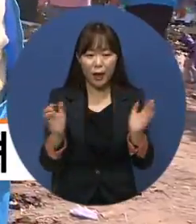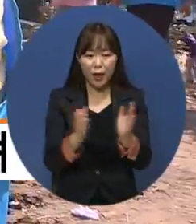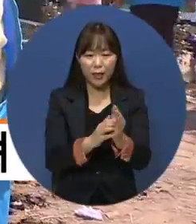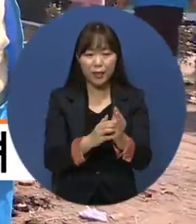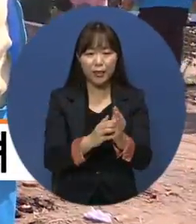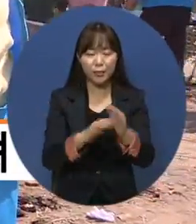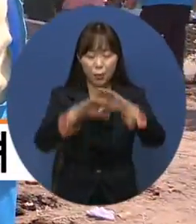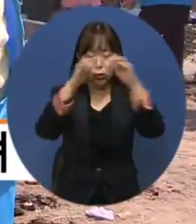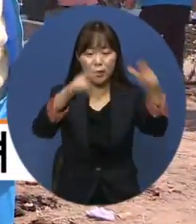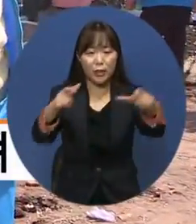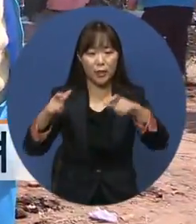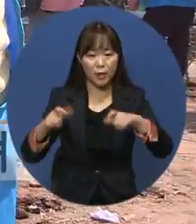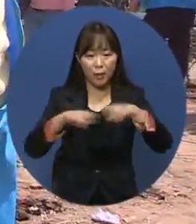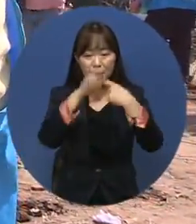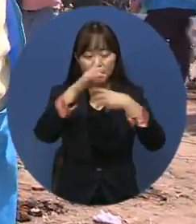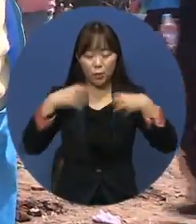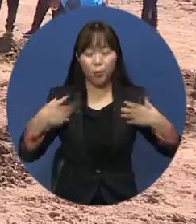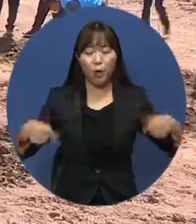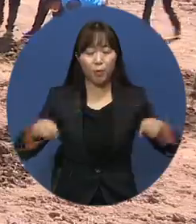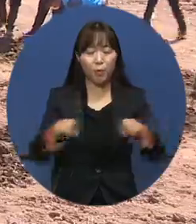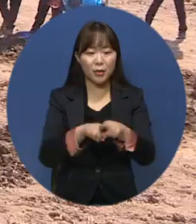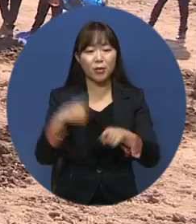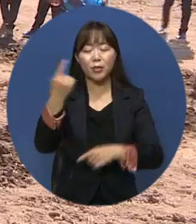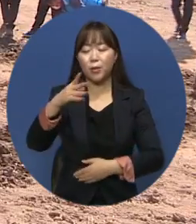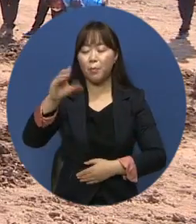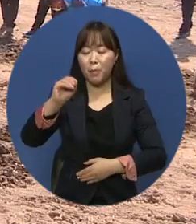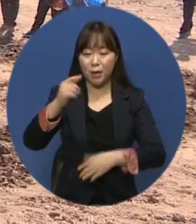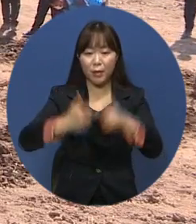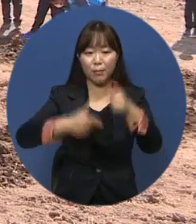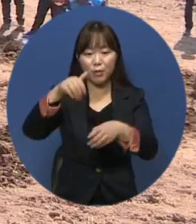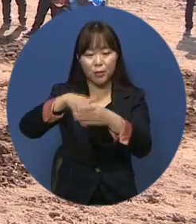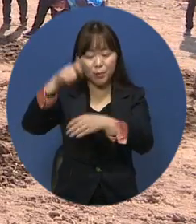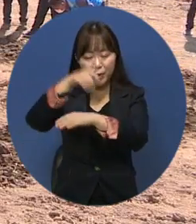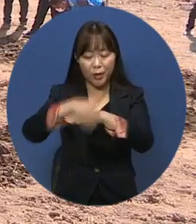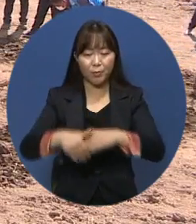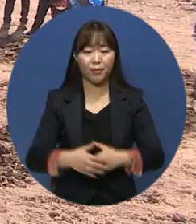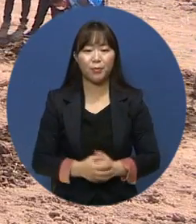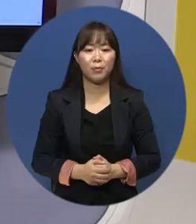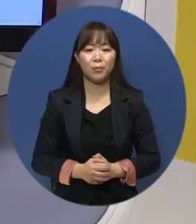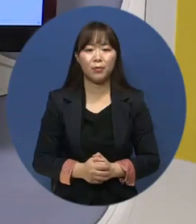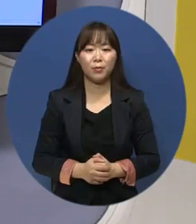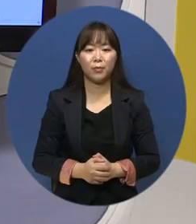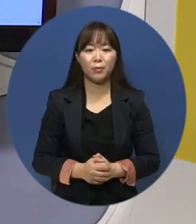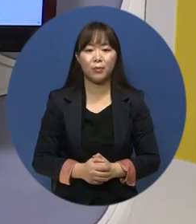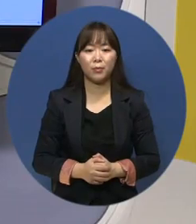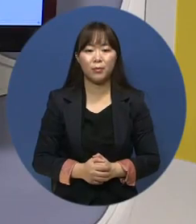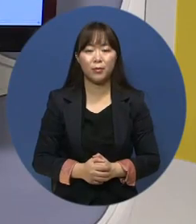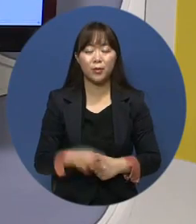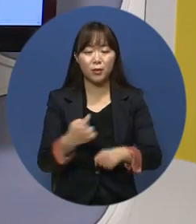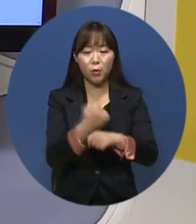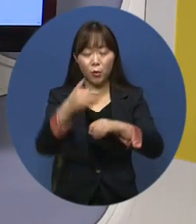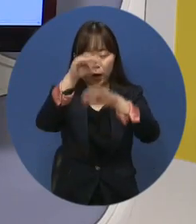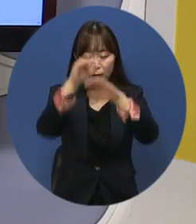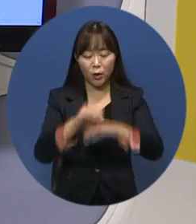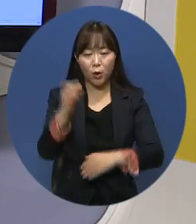순천시 전역에 민관이 협력해 천만 그루의 나무를 심을 계획입니다. 이 밖에